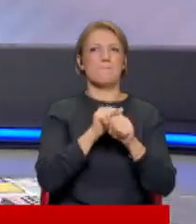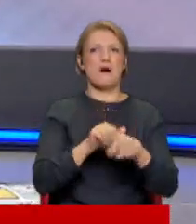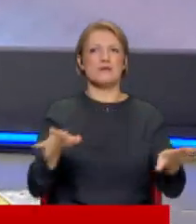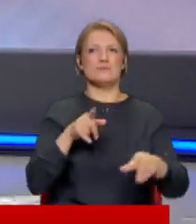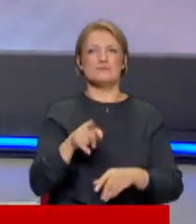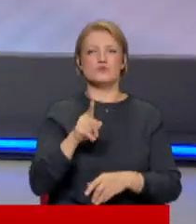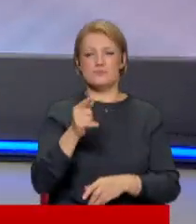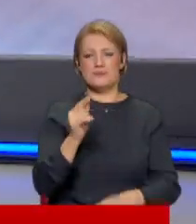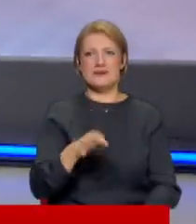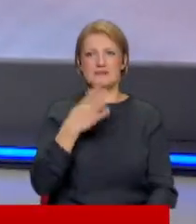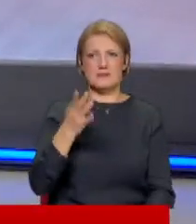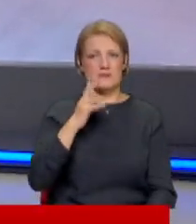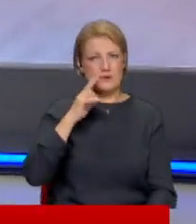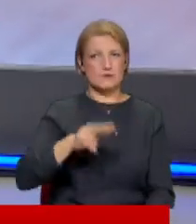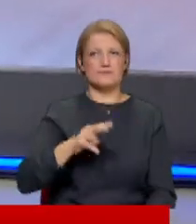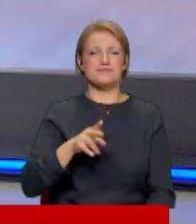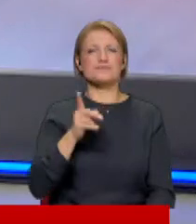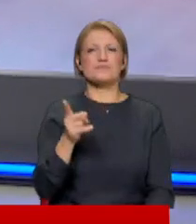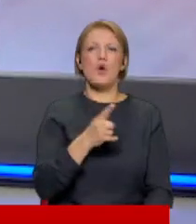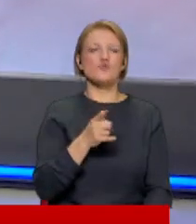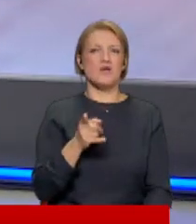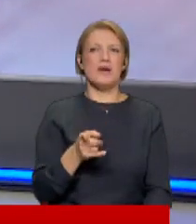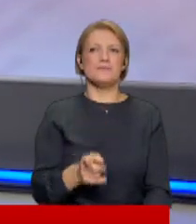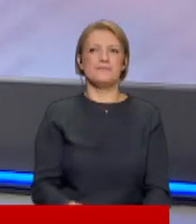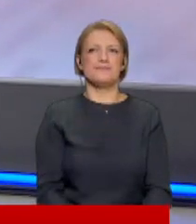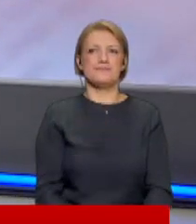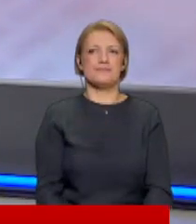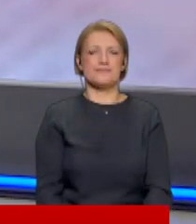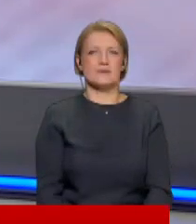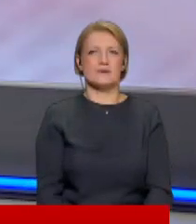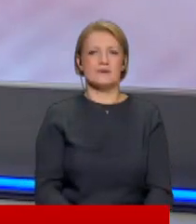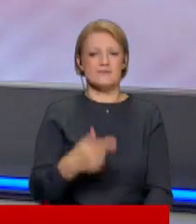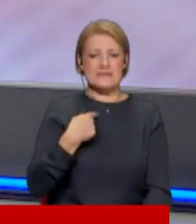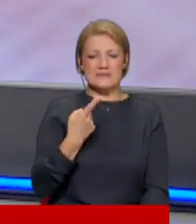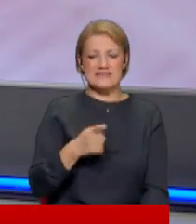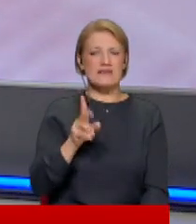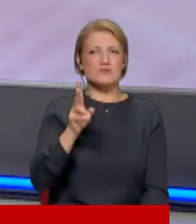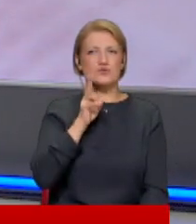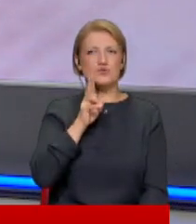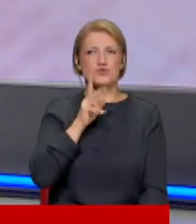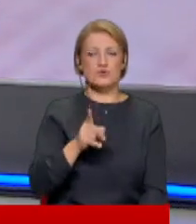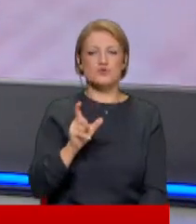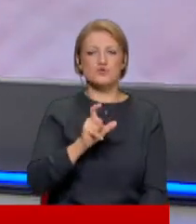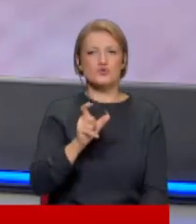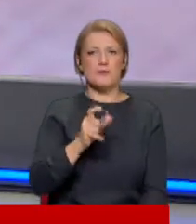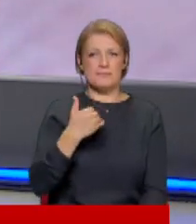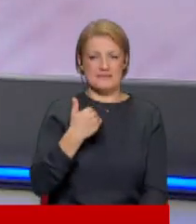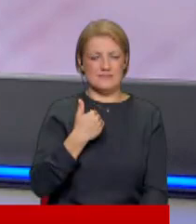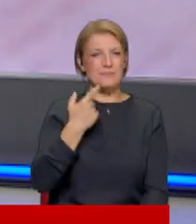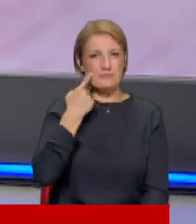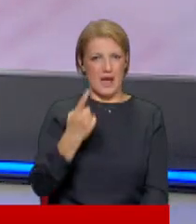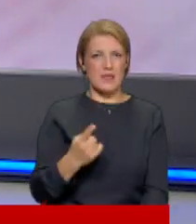bunu birazdan okuyacağım önce bizim sınav sonuçlarındaki duruma bizim